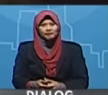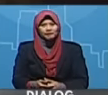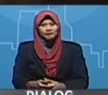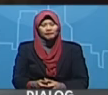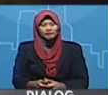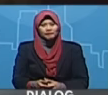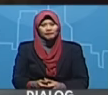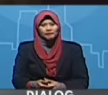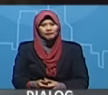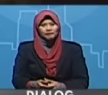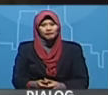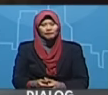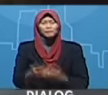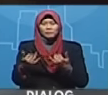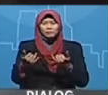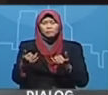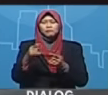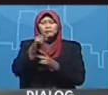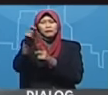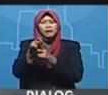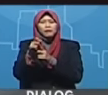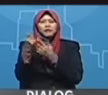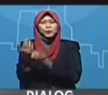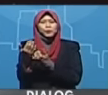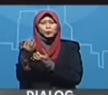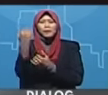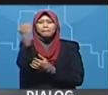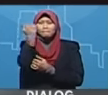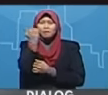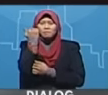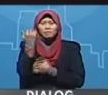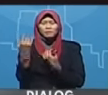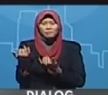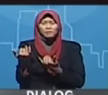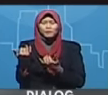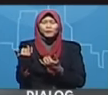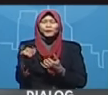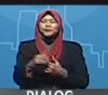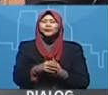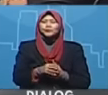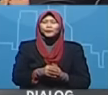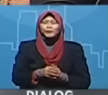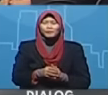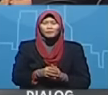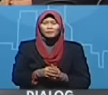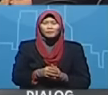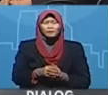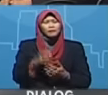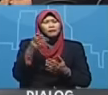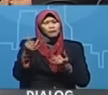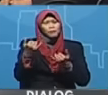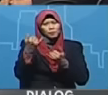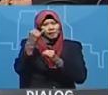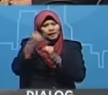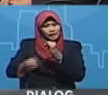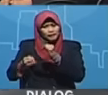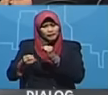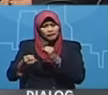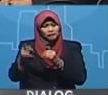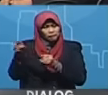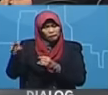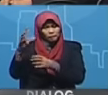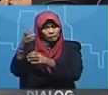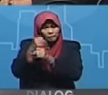Dalam perbicaraan? Untuk bicara. Okey, terima kasih Puan Rabithah. Okey, jadi adakah di akhir nanti Puan Rabithah akan